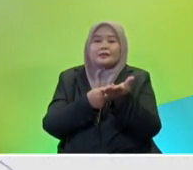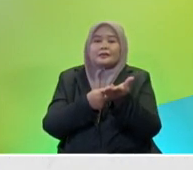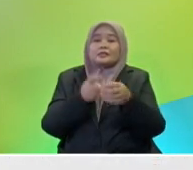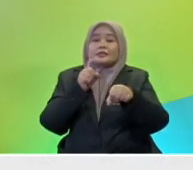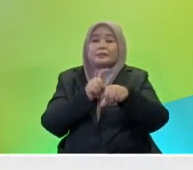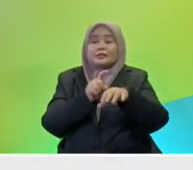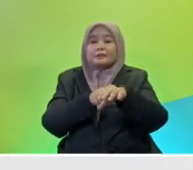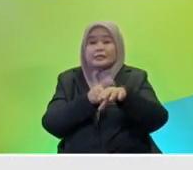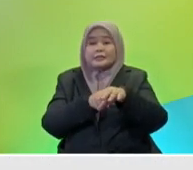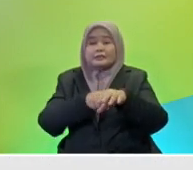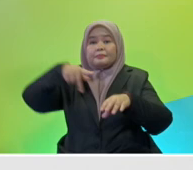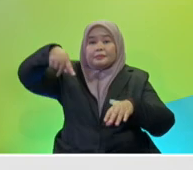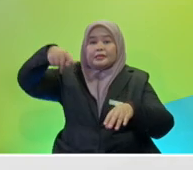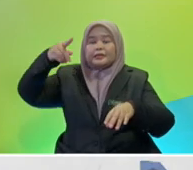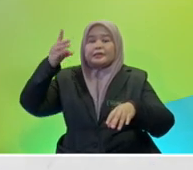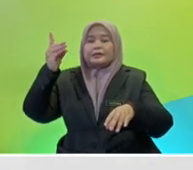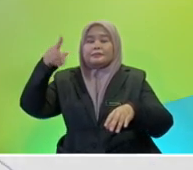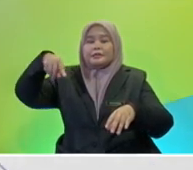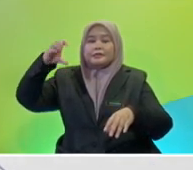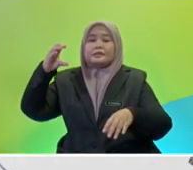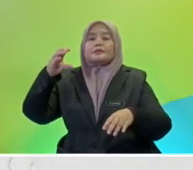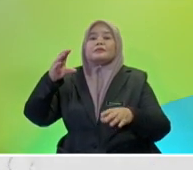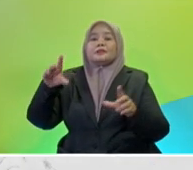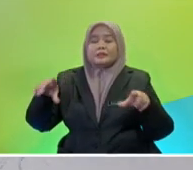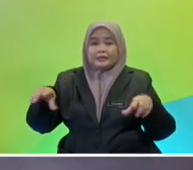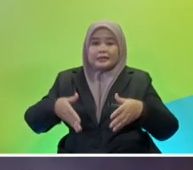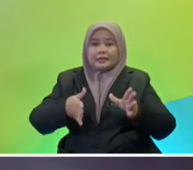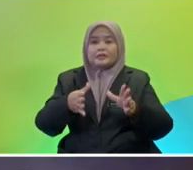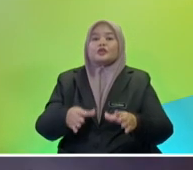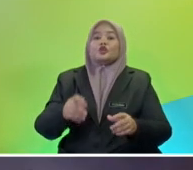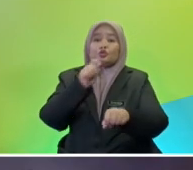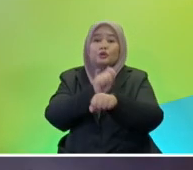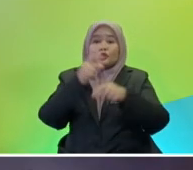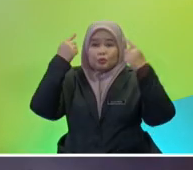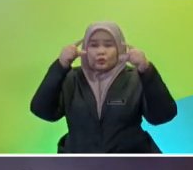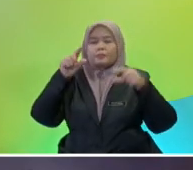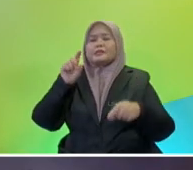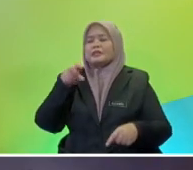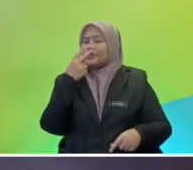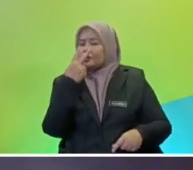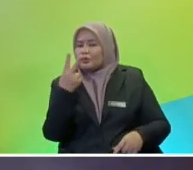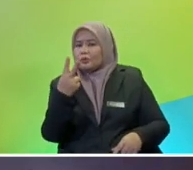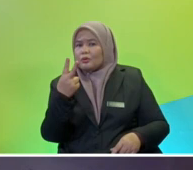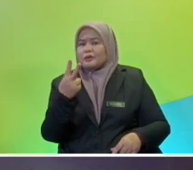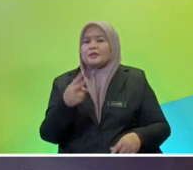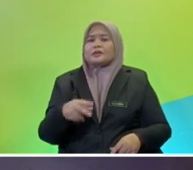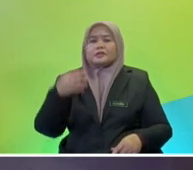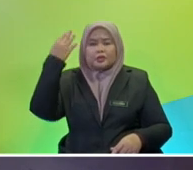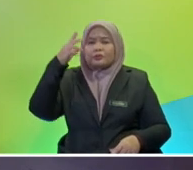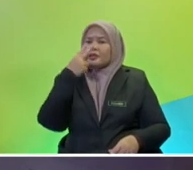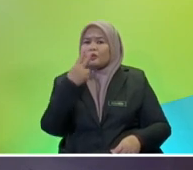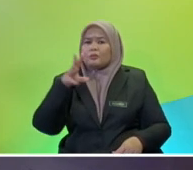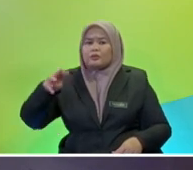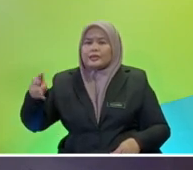ini berlangsung adalah tugas guru untuk memerhatikan menggunakan kaidah lisan guru melihat bagaimana